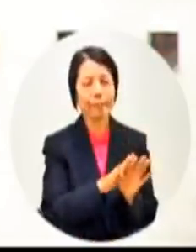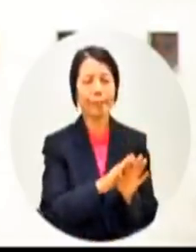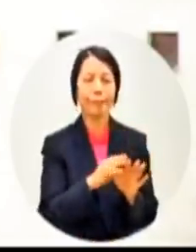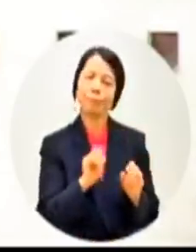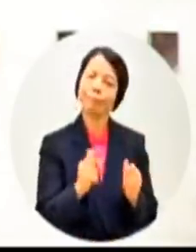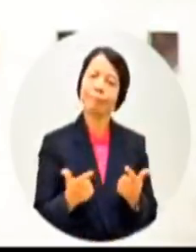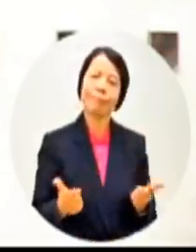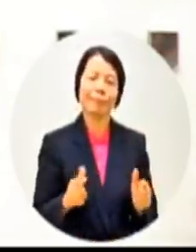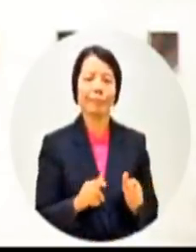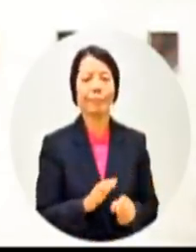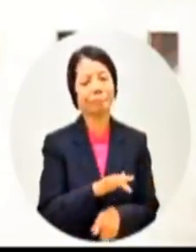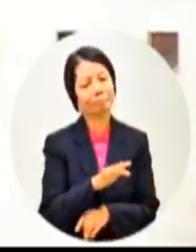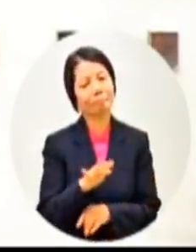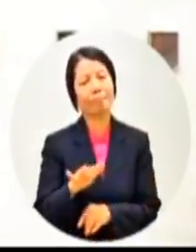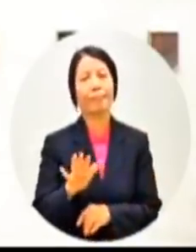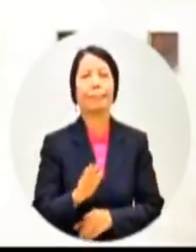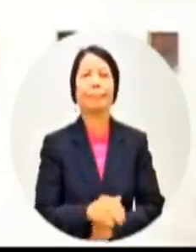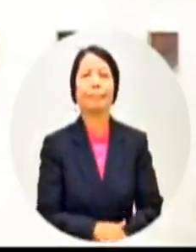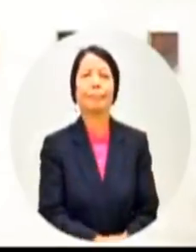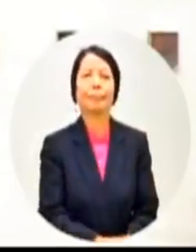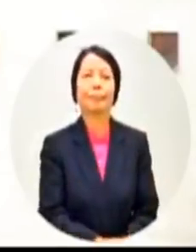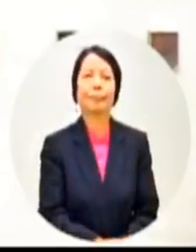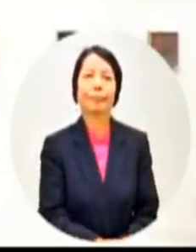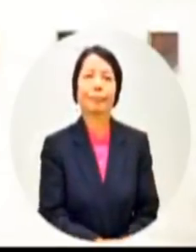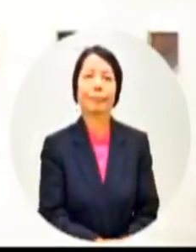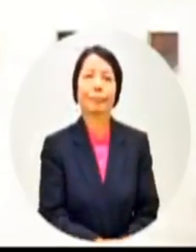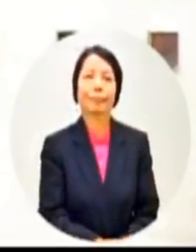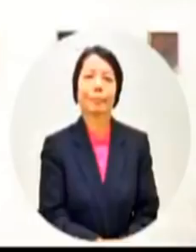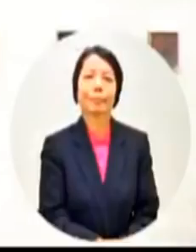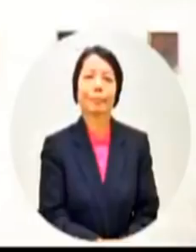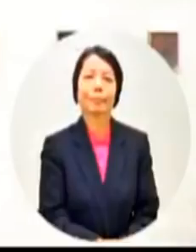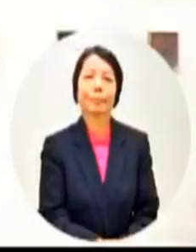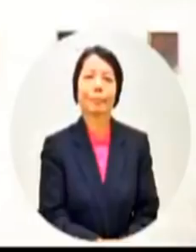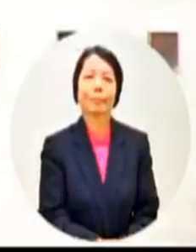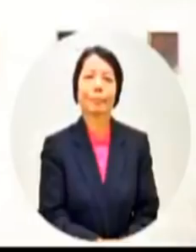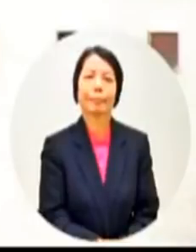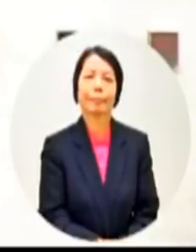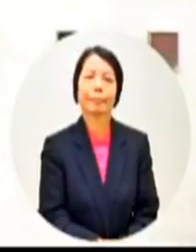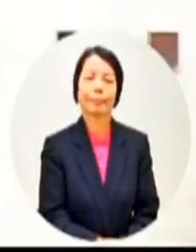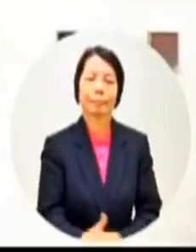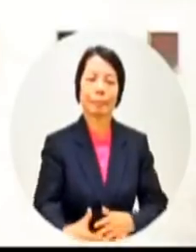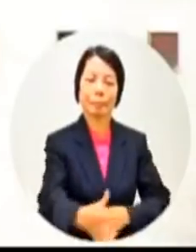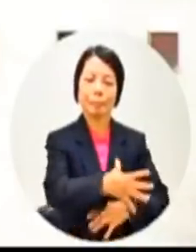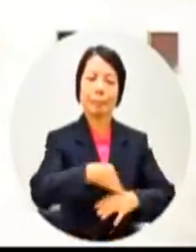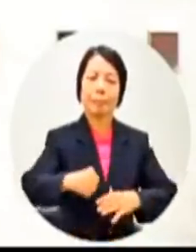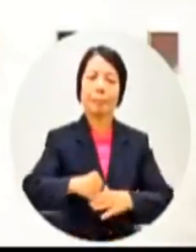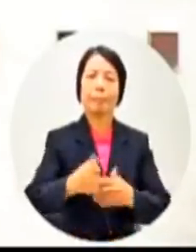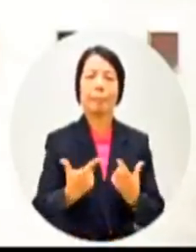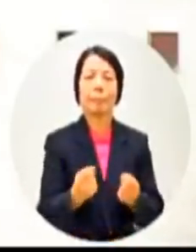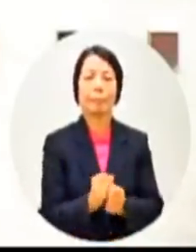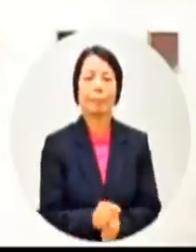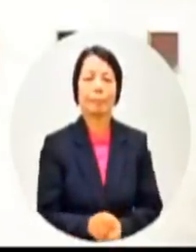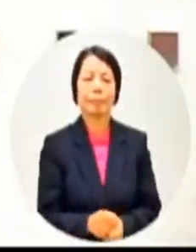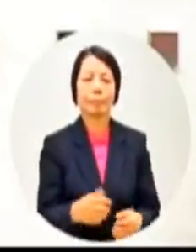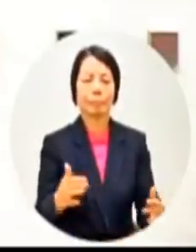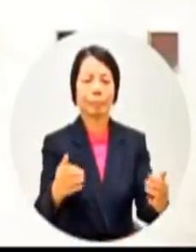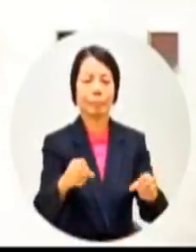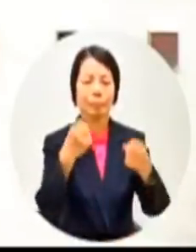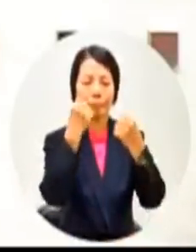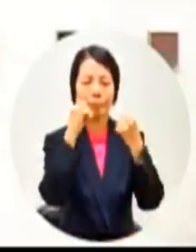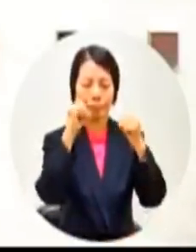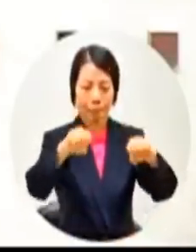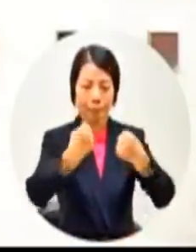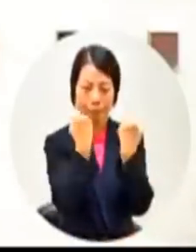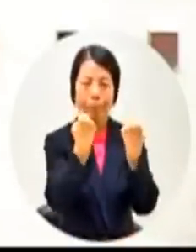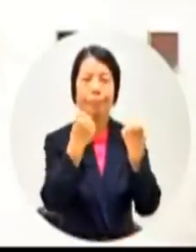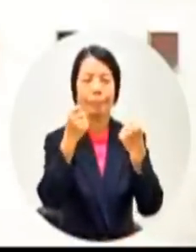我觉得全世界都在看我们高雄，全台湾也在看我们高雄，我